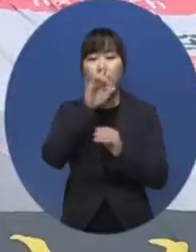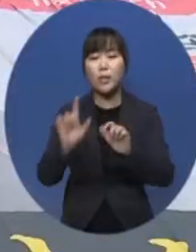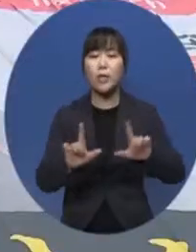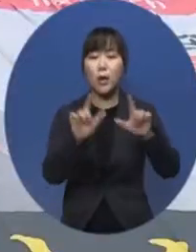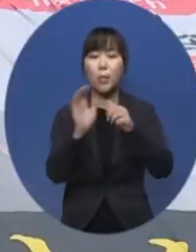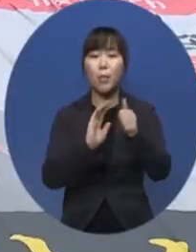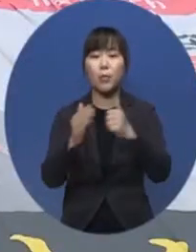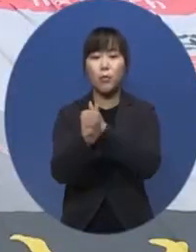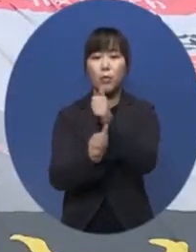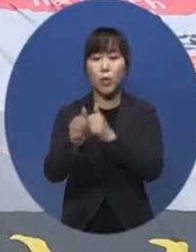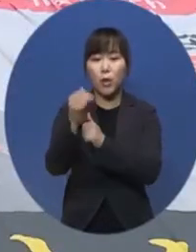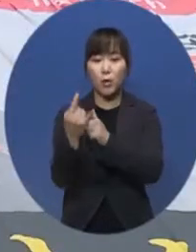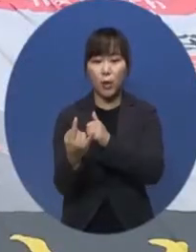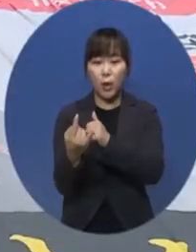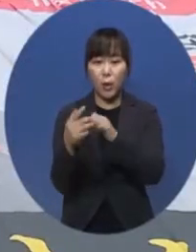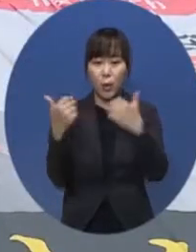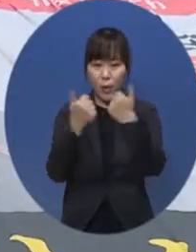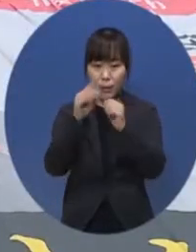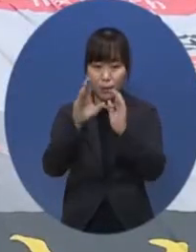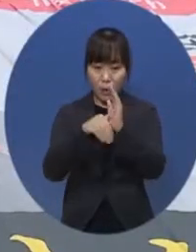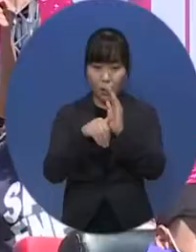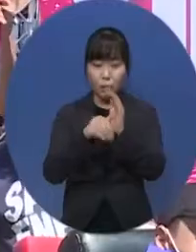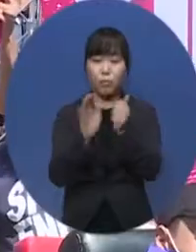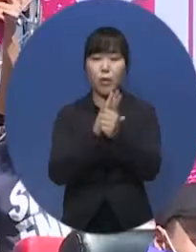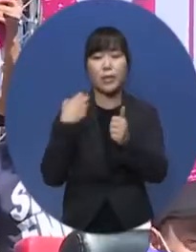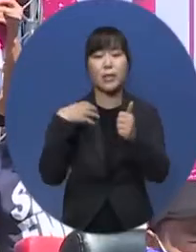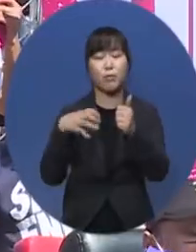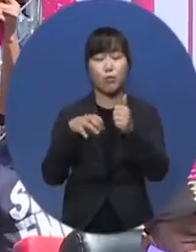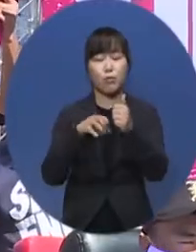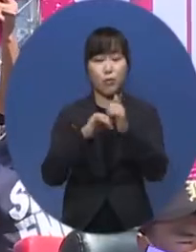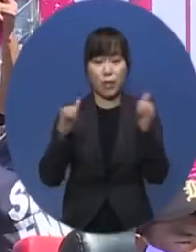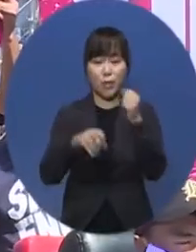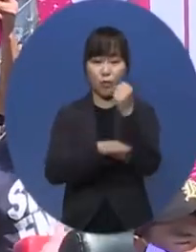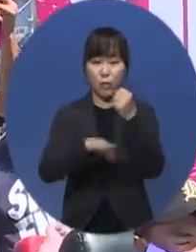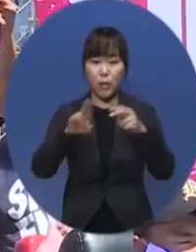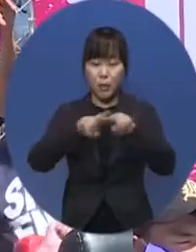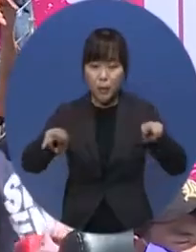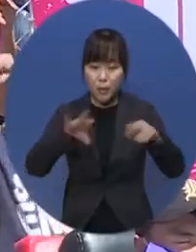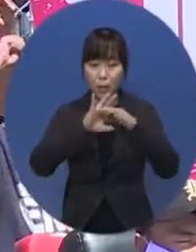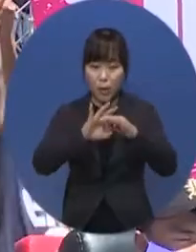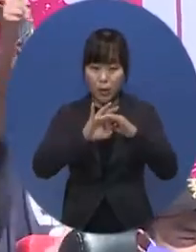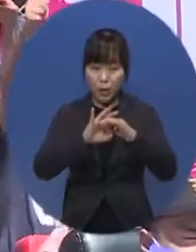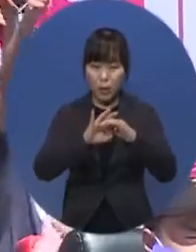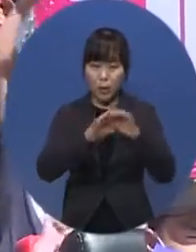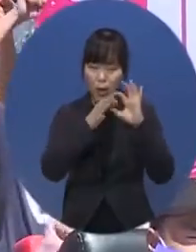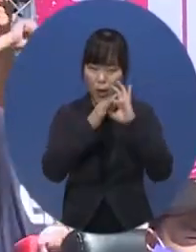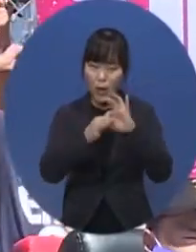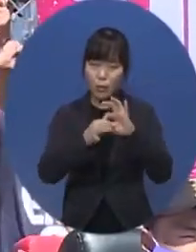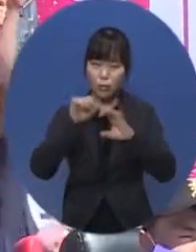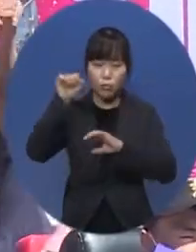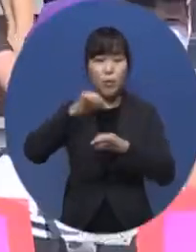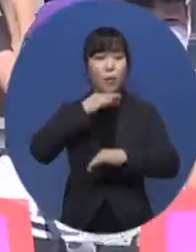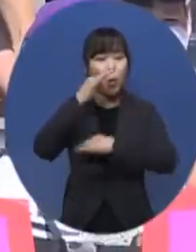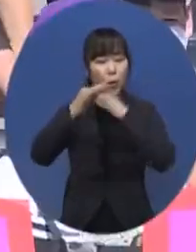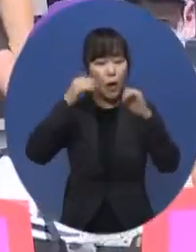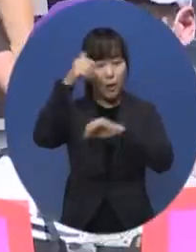중앙생활보장위원회 회의에서 부양의무자 기준 폐지가 논의되는 만큼 계속해서